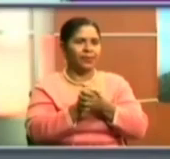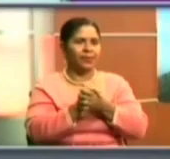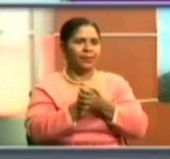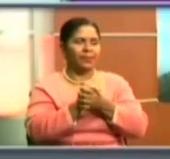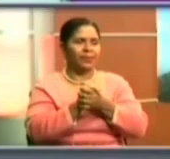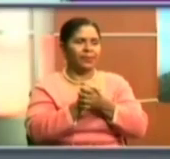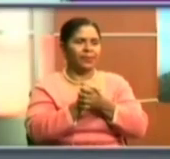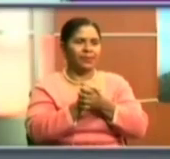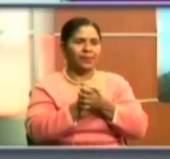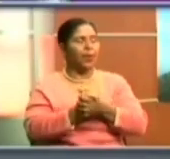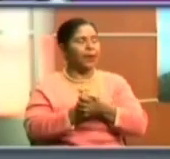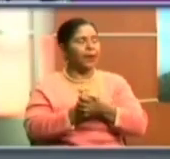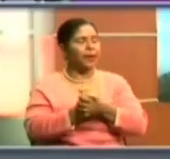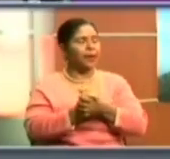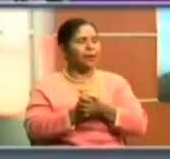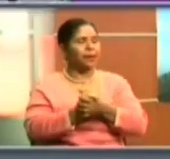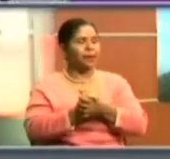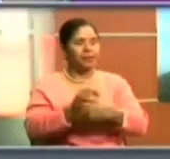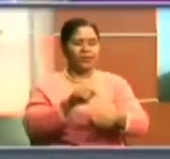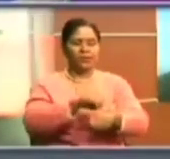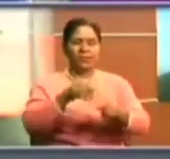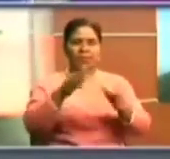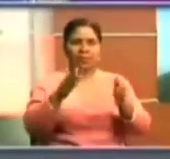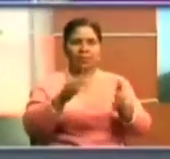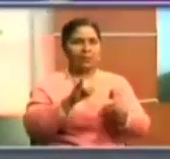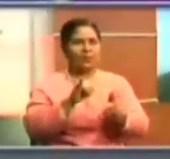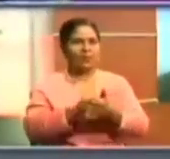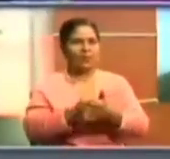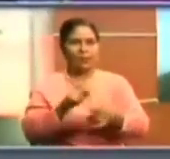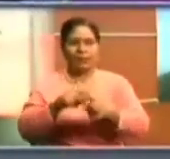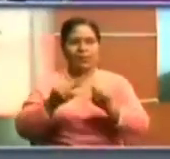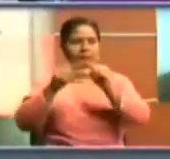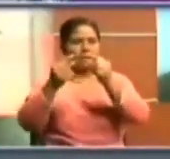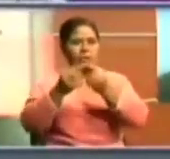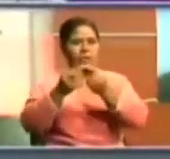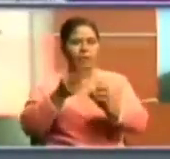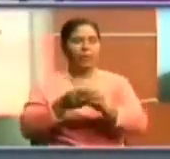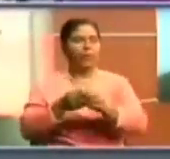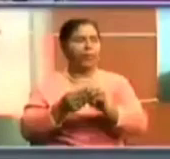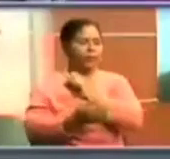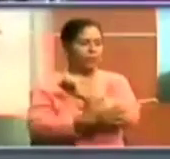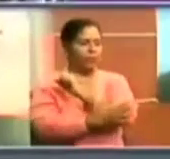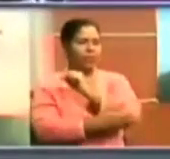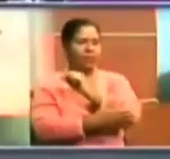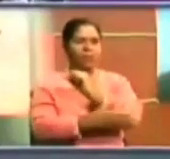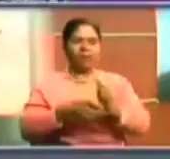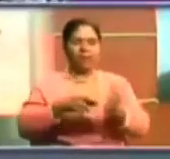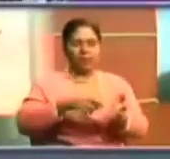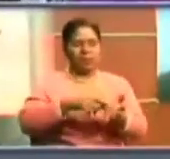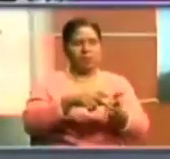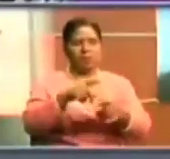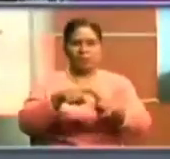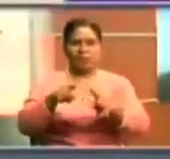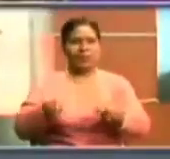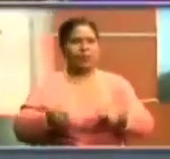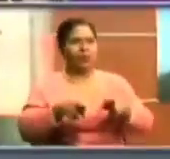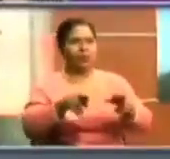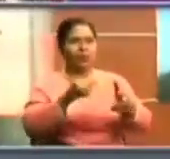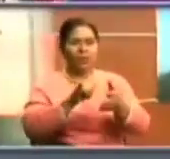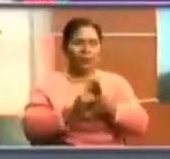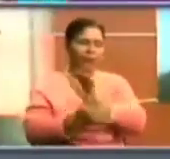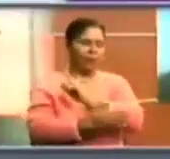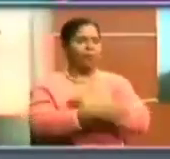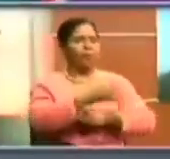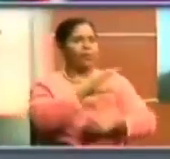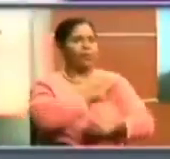nous vivre si jan santé. Citoyen sa yo ki fè pati plizye sekte nan sosyete sivil la, mache nan divers ri nan kapital la sou kontrol